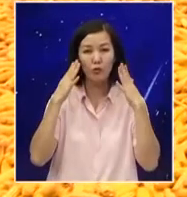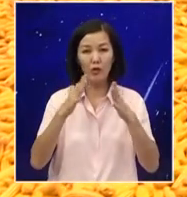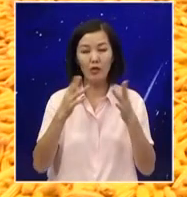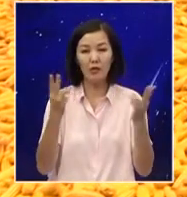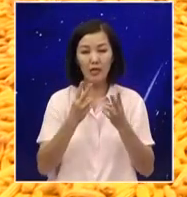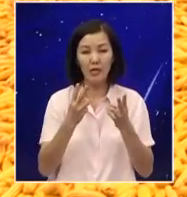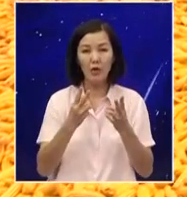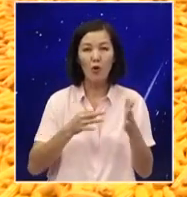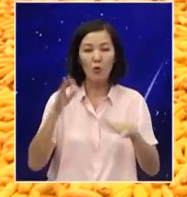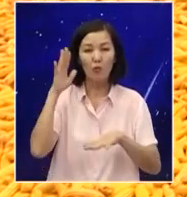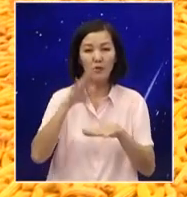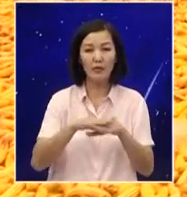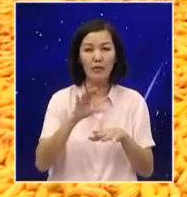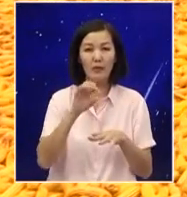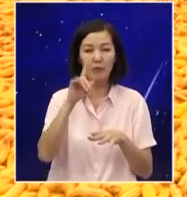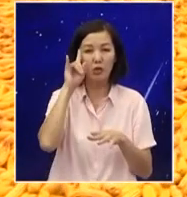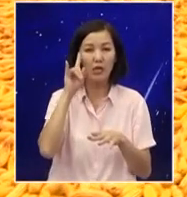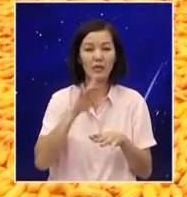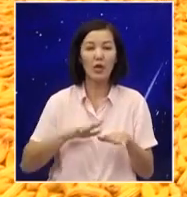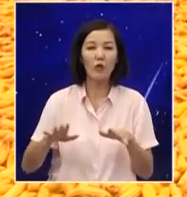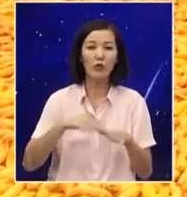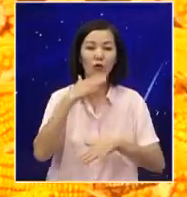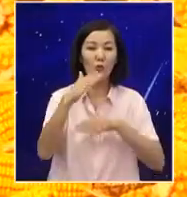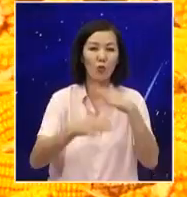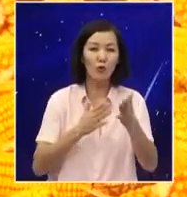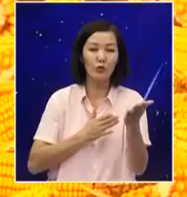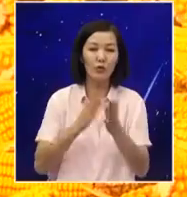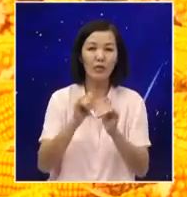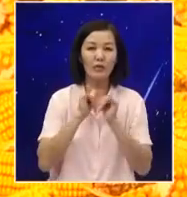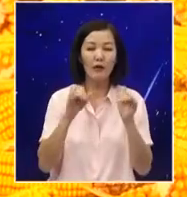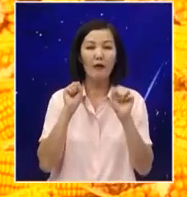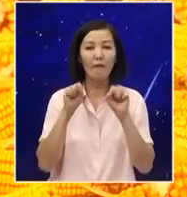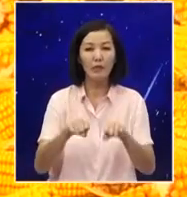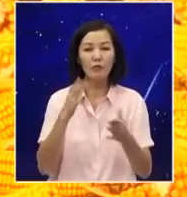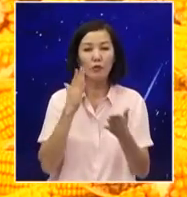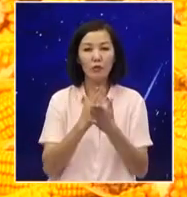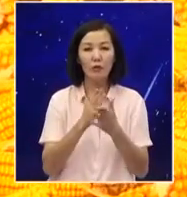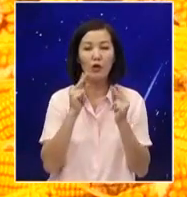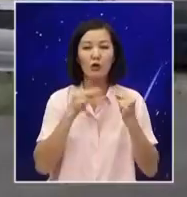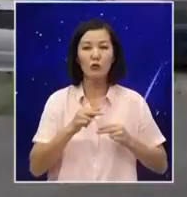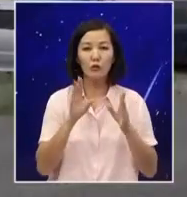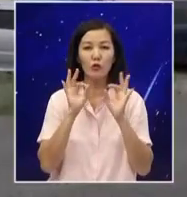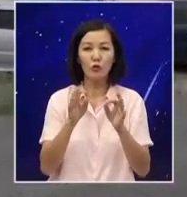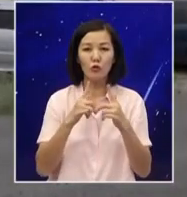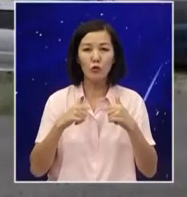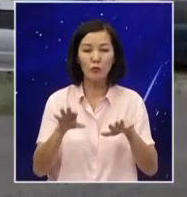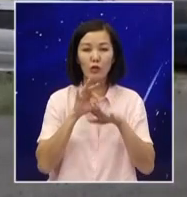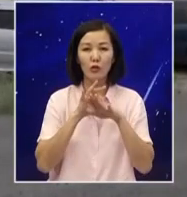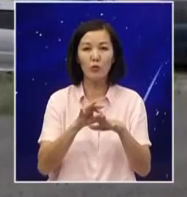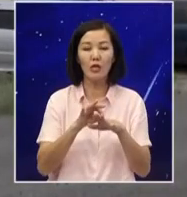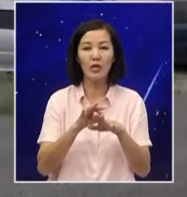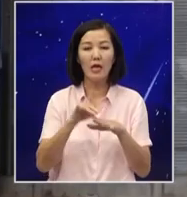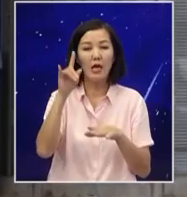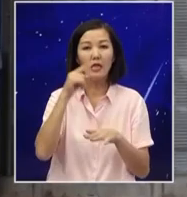Амандық Ғабасұлы әсіресе Еңбекші Қазақ ауданында өңдеу саласын дамытуға мүмкіндік көп. Тек жұмысты дұрыс ұйымдастыру керек. Талдоранда құрылған